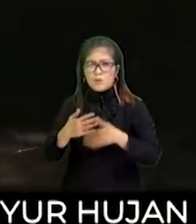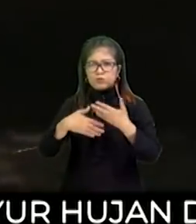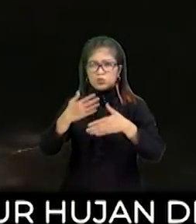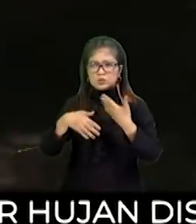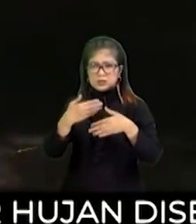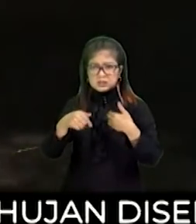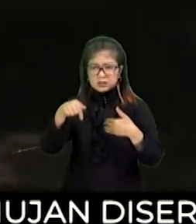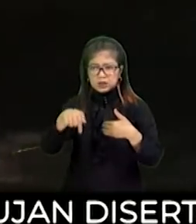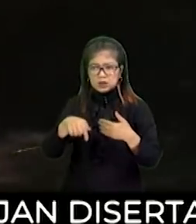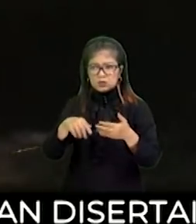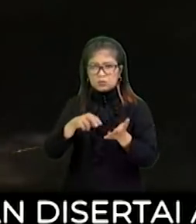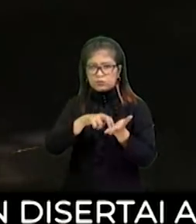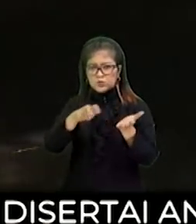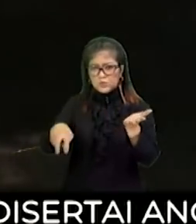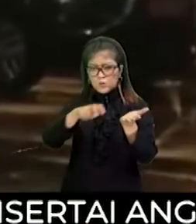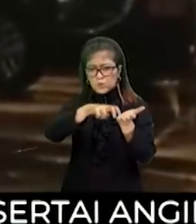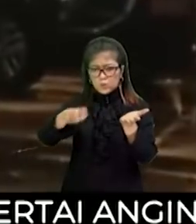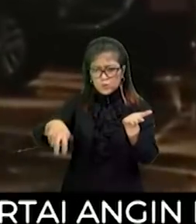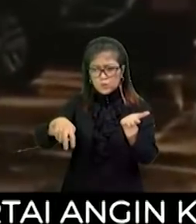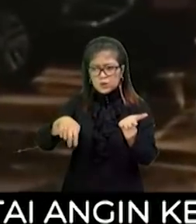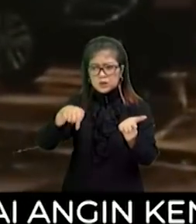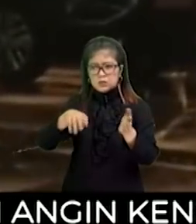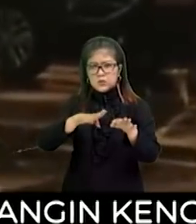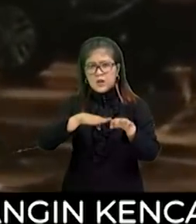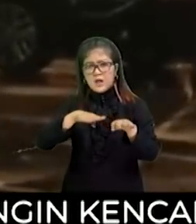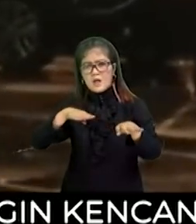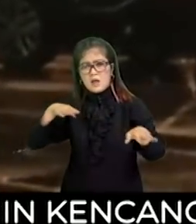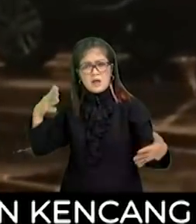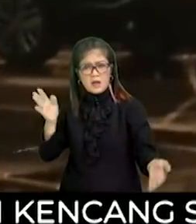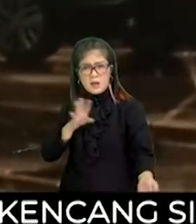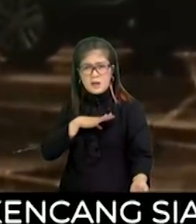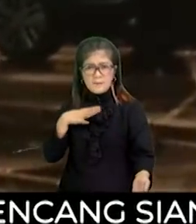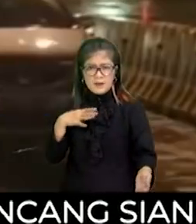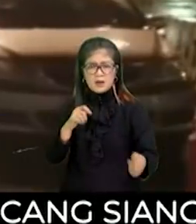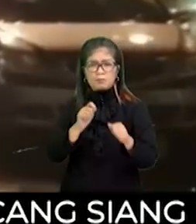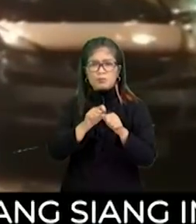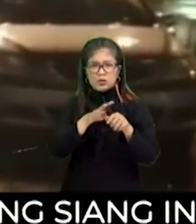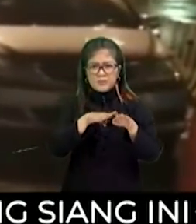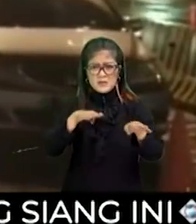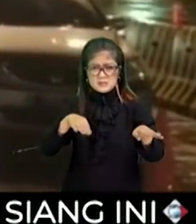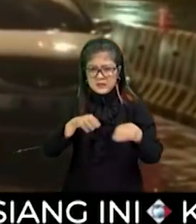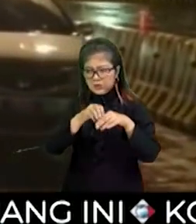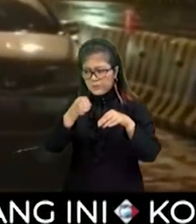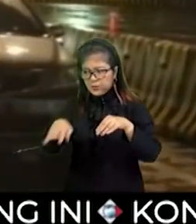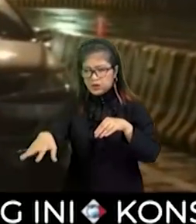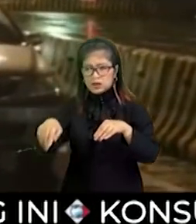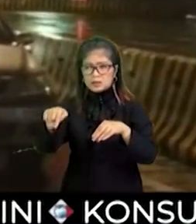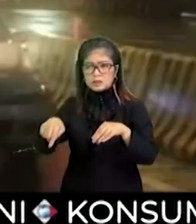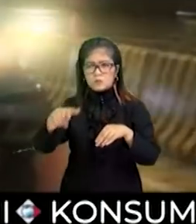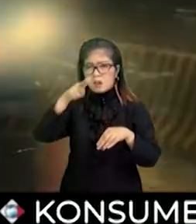Pelabuhan Merak, Banten tertunda dan mengakibatkan antrean kendaraan yang hendak menyeberang menuju ke Pelabuhan Bakaheni,